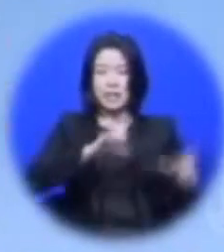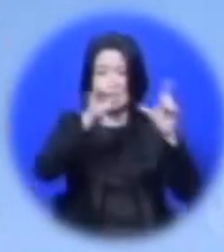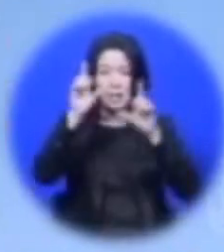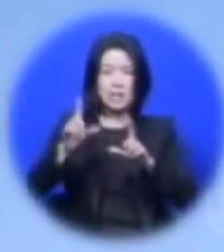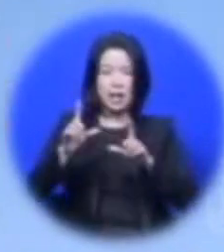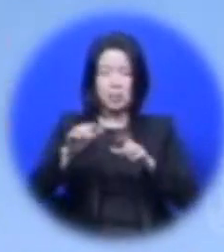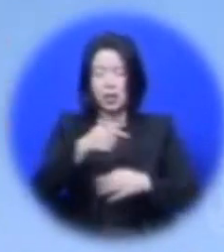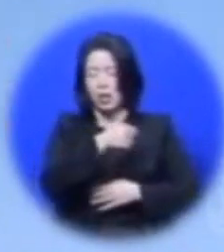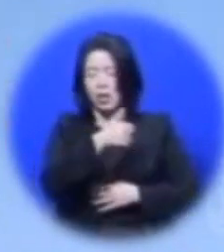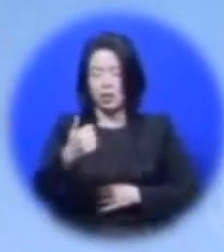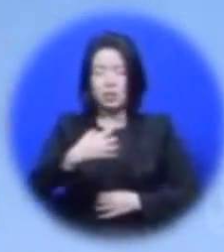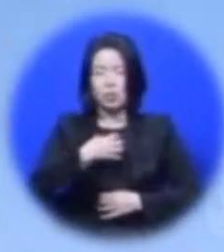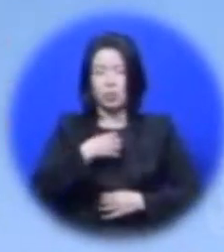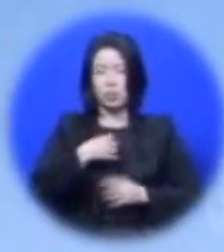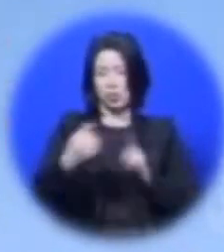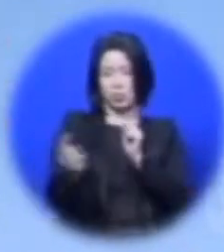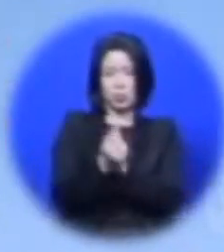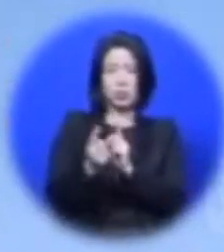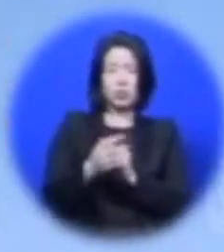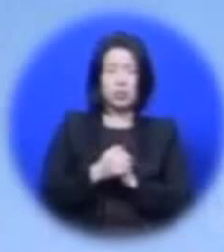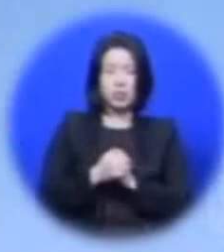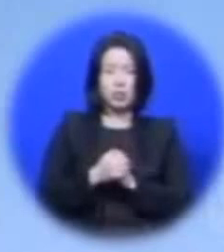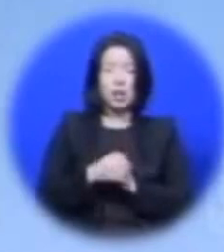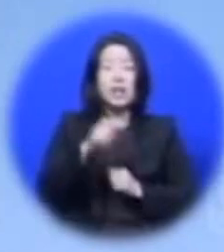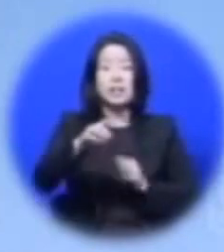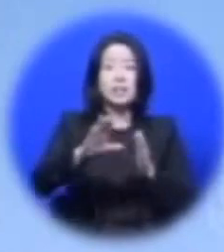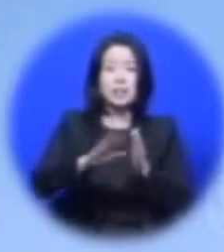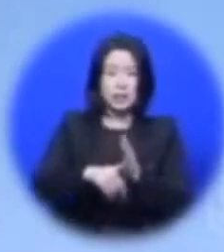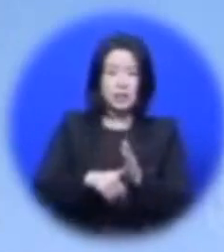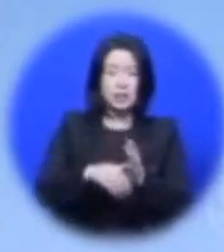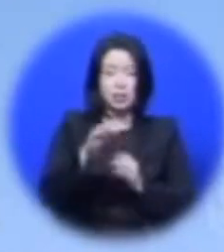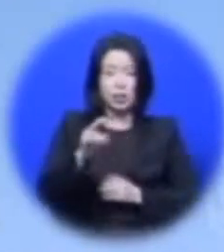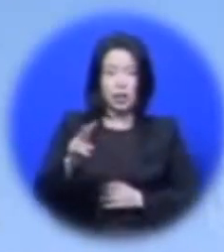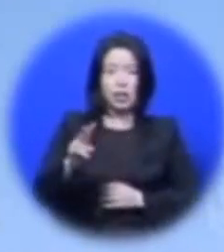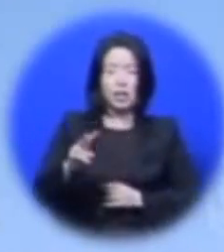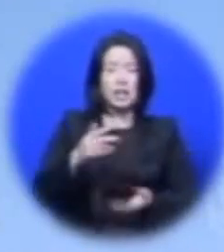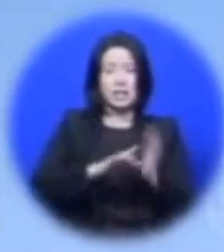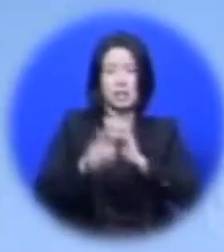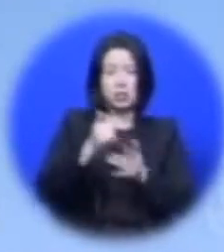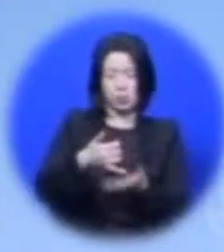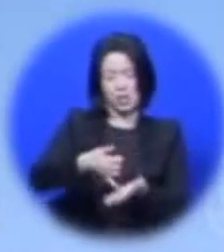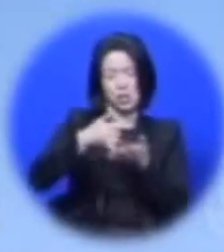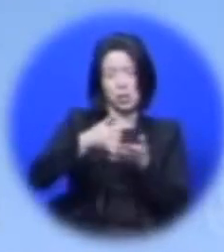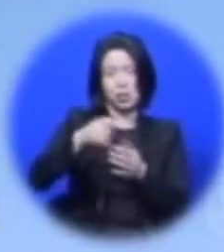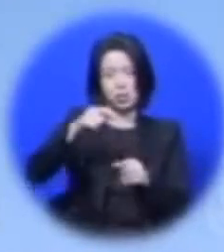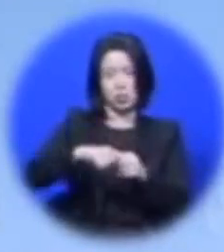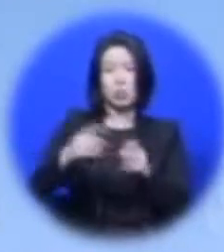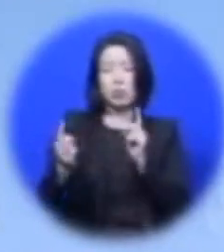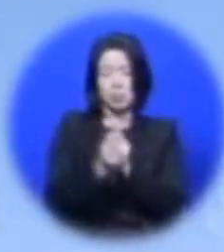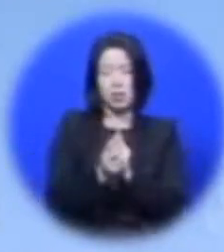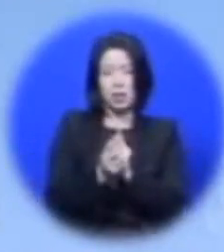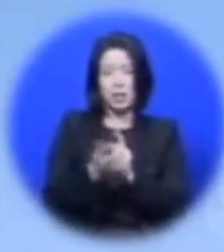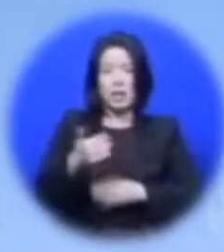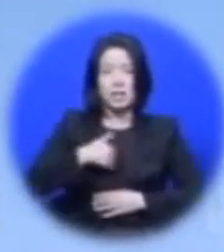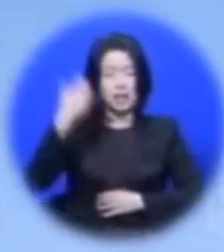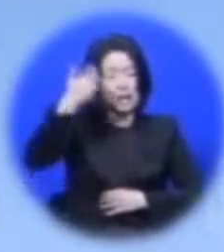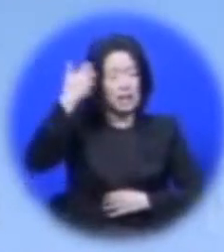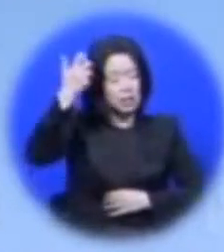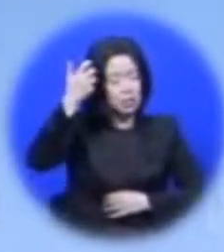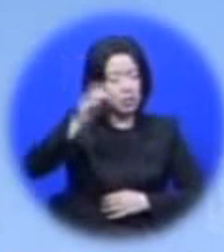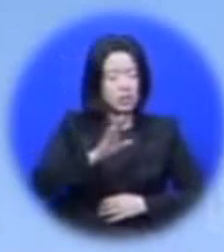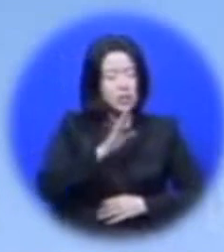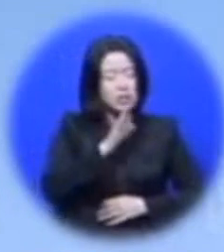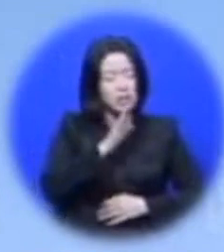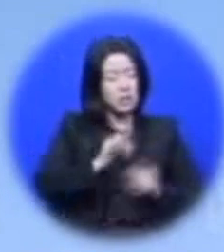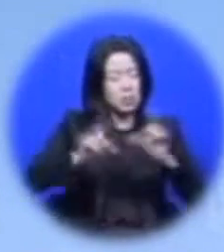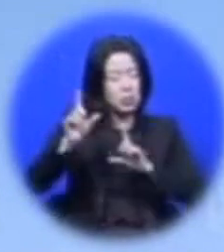위기에 부딪혔습니다. 그때서야 예수님을 인격적으로 만났어요. 저 자신의 영적인 실상을